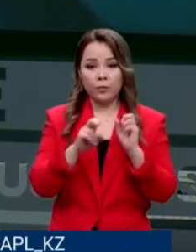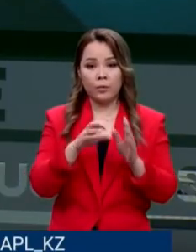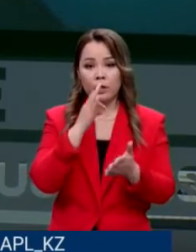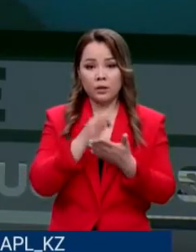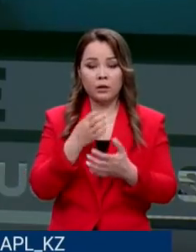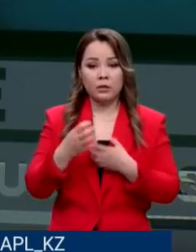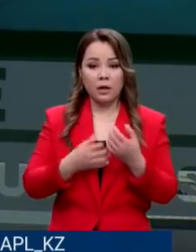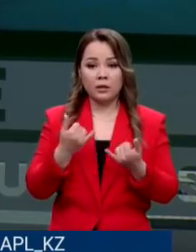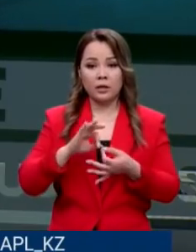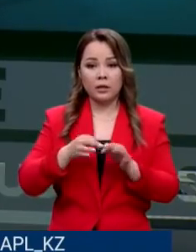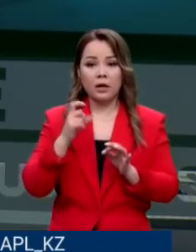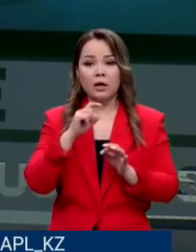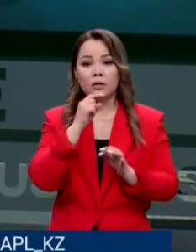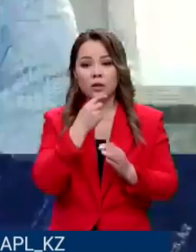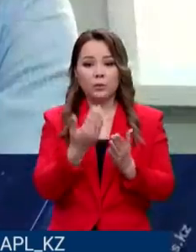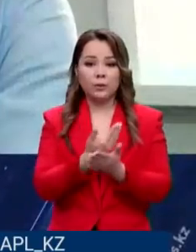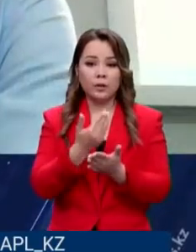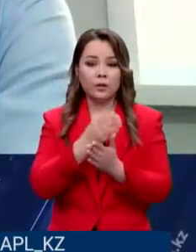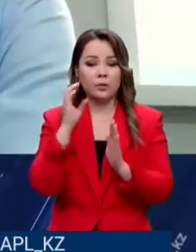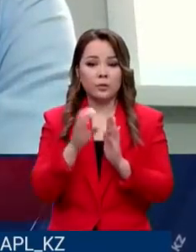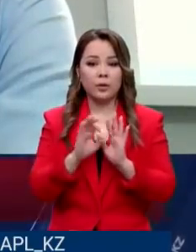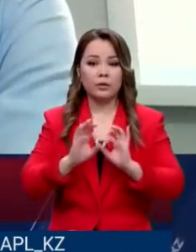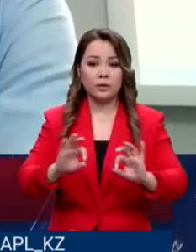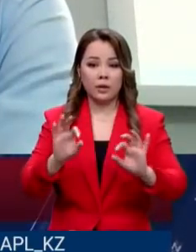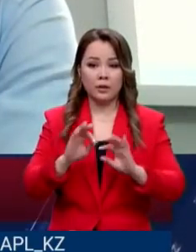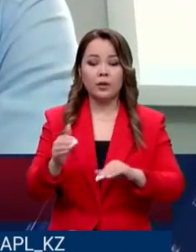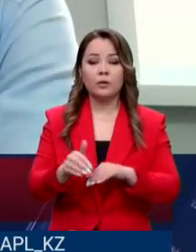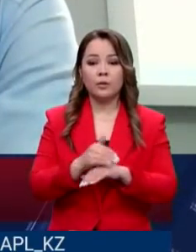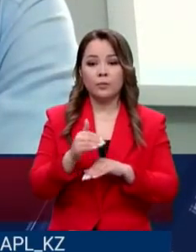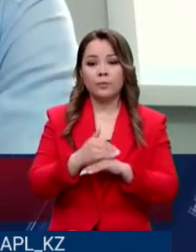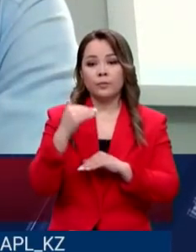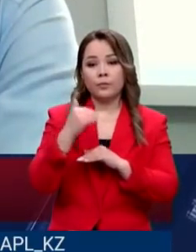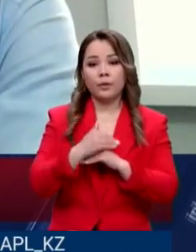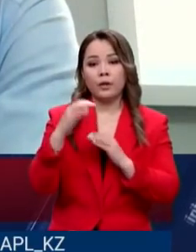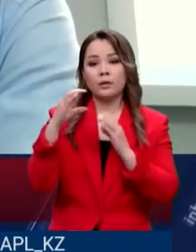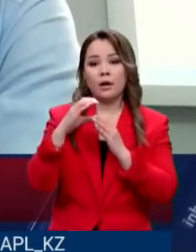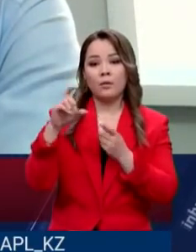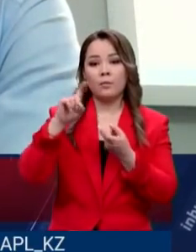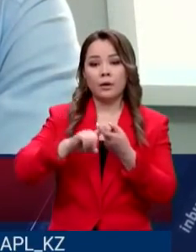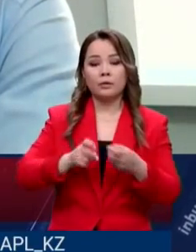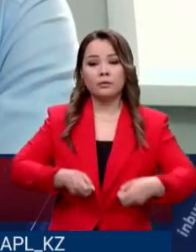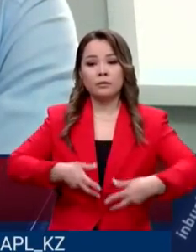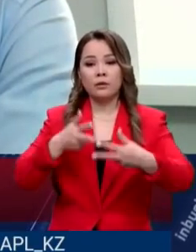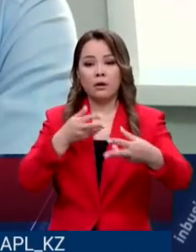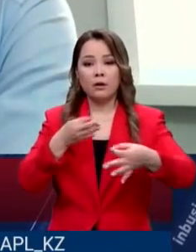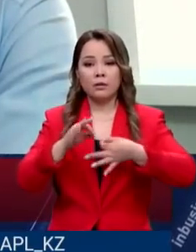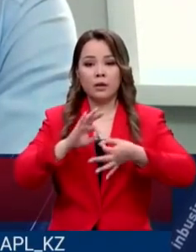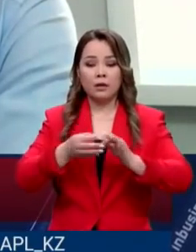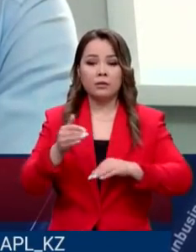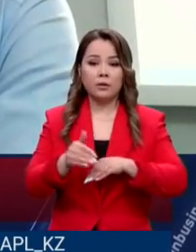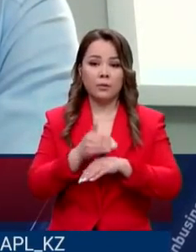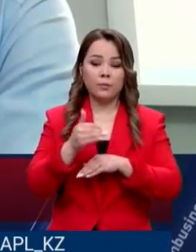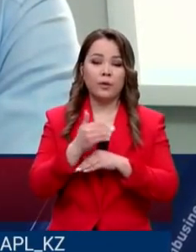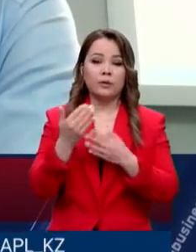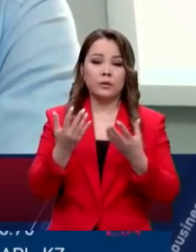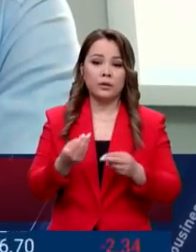бе? Осы тақырыпты экономист Жанат Нұрғалиевпен талқылаймыз. Жанат Мырза дәл қазір бізбен Skype арқылы байланыста тұр. Армысы, сізді біздің эфирде көргеніме